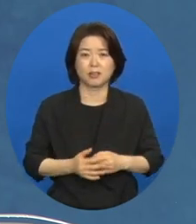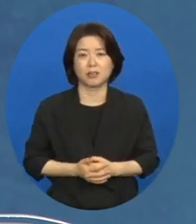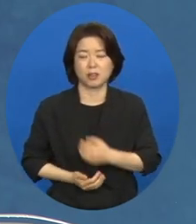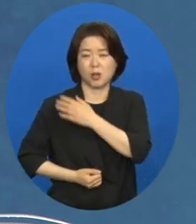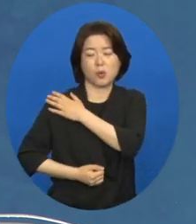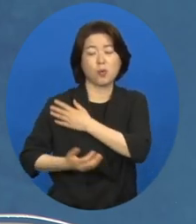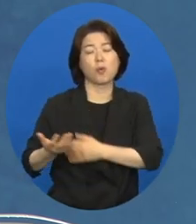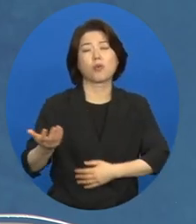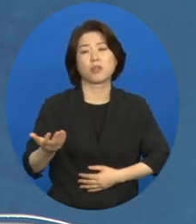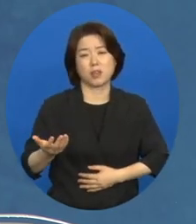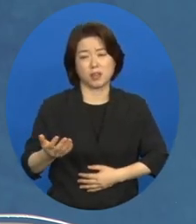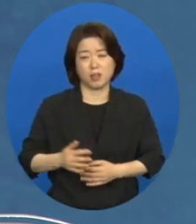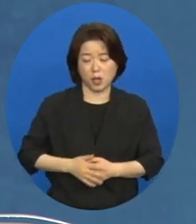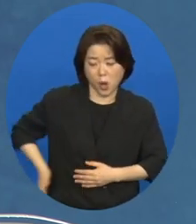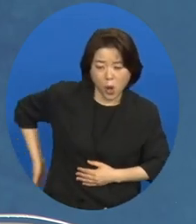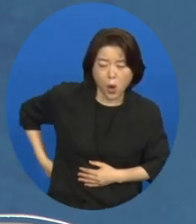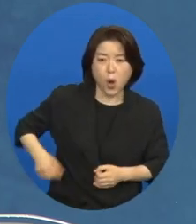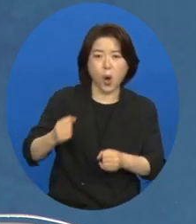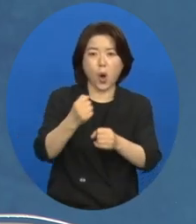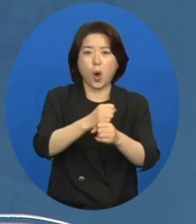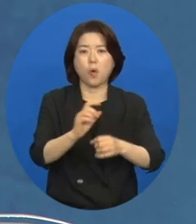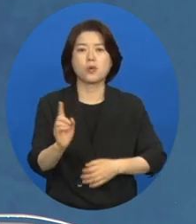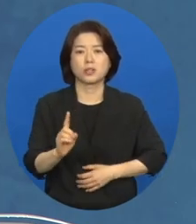어깨는 어떻고 허리는 어땠을까요?